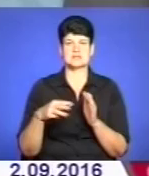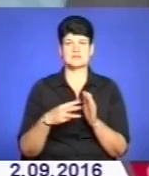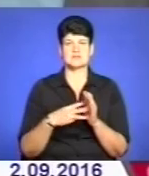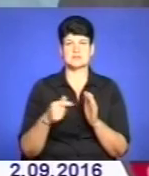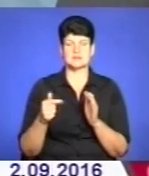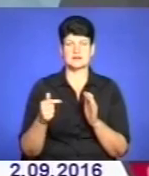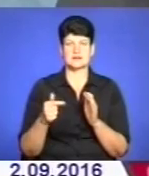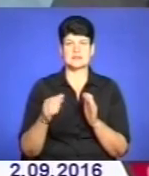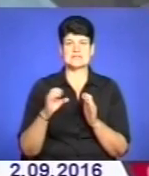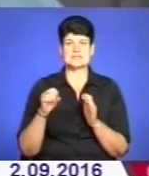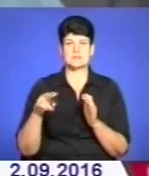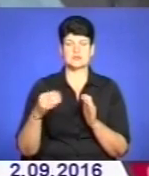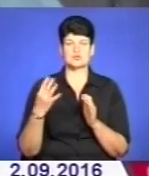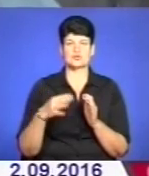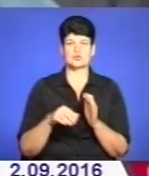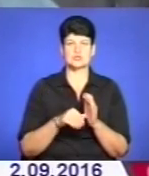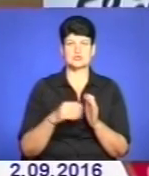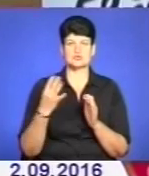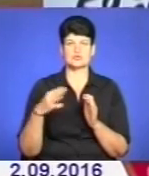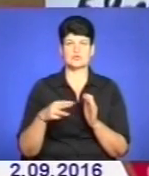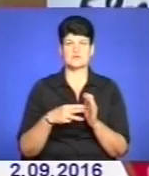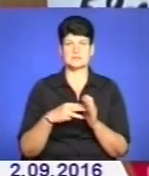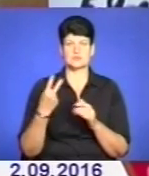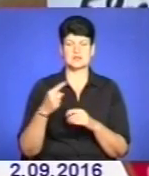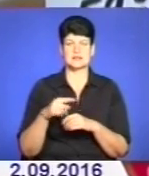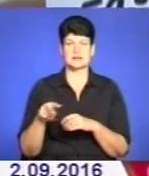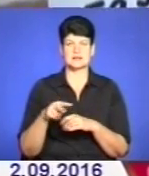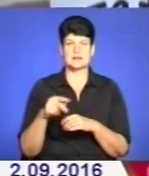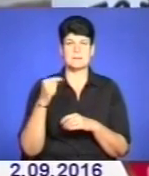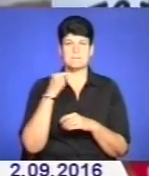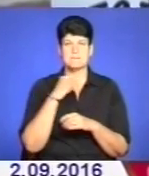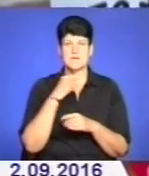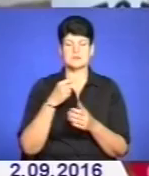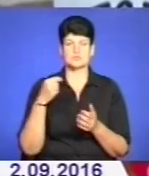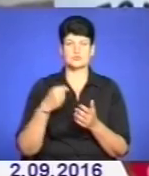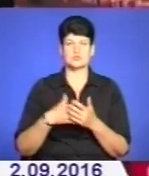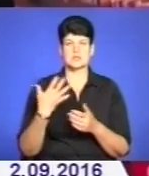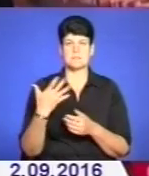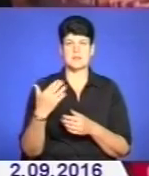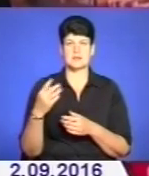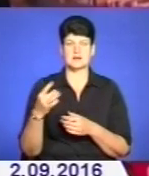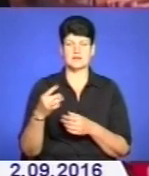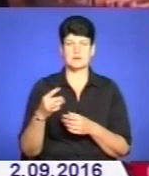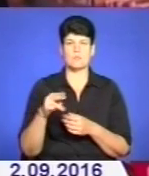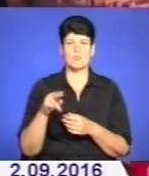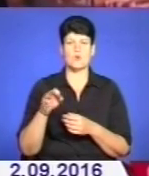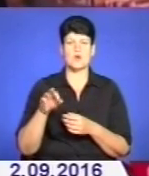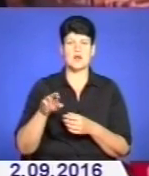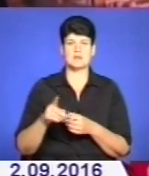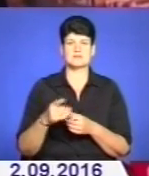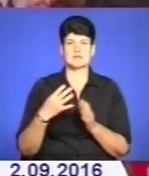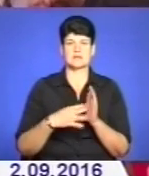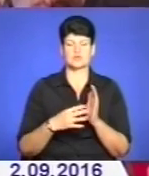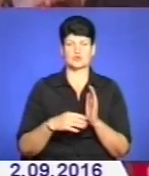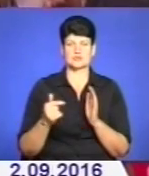а сепараторна – 46-48 за літр. М'ясо та ковбаси дорожчують в середньому на 5 гривень. Так, полядверця вартує 90